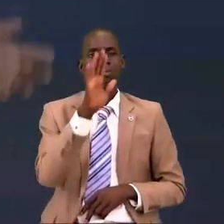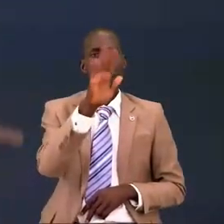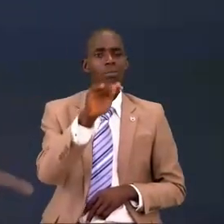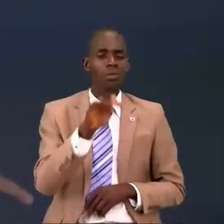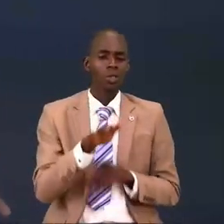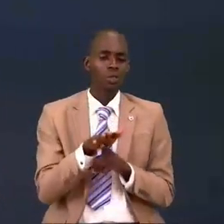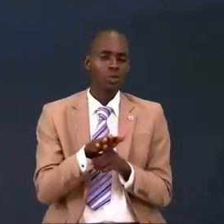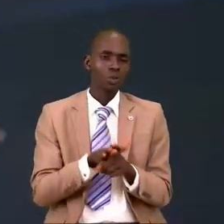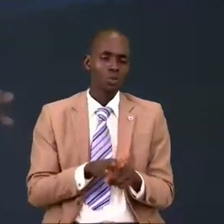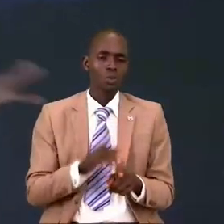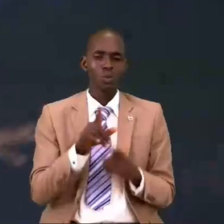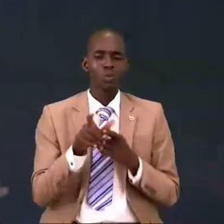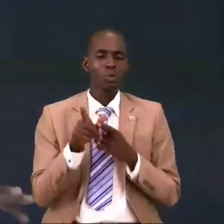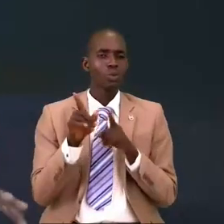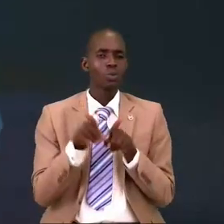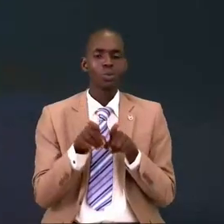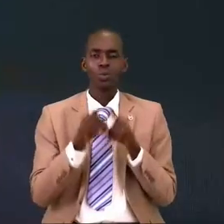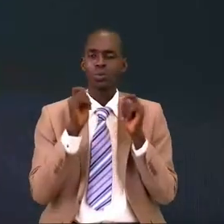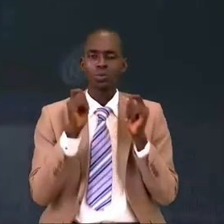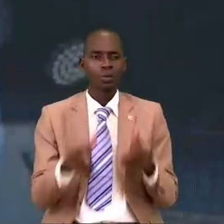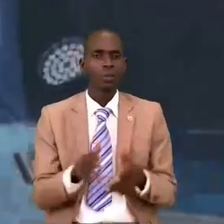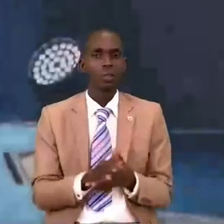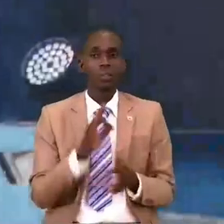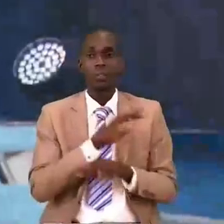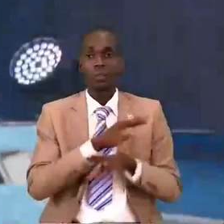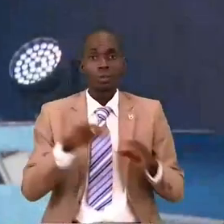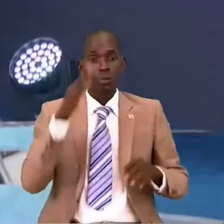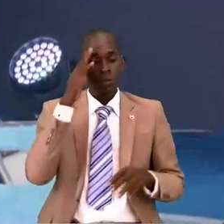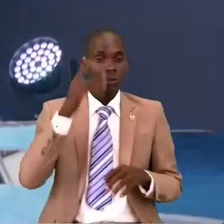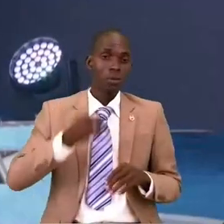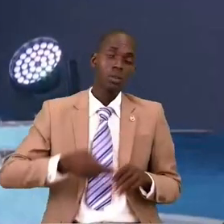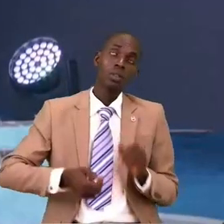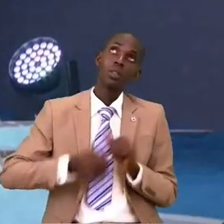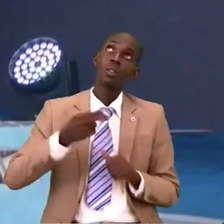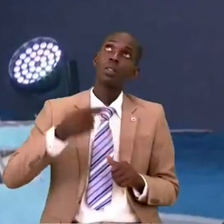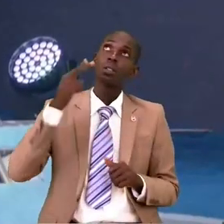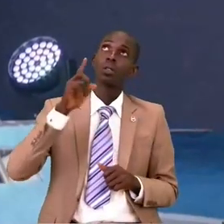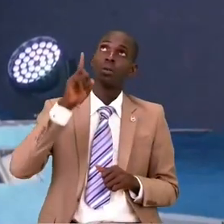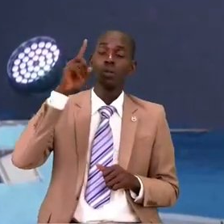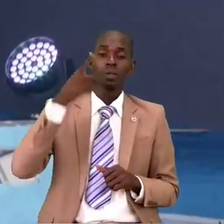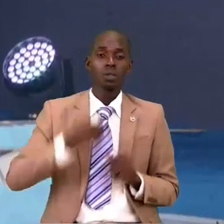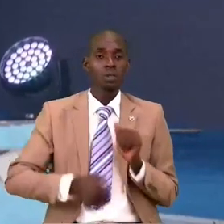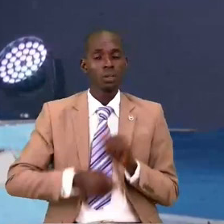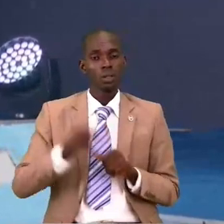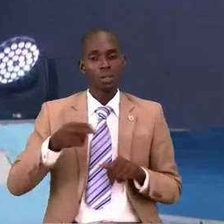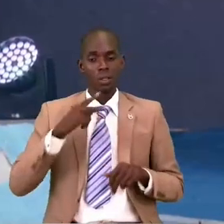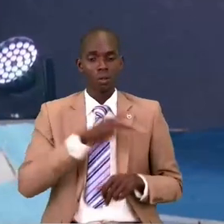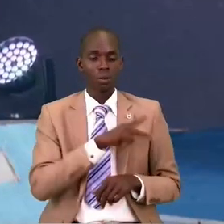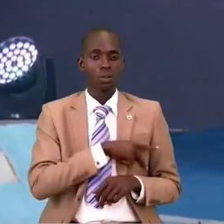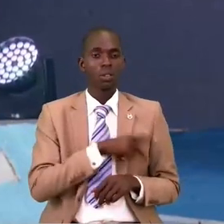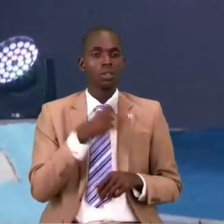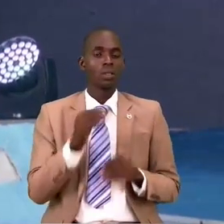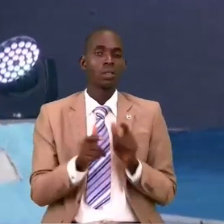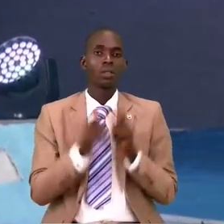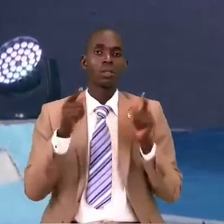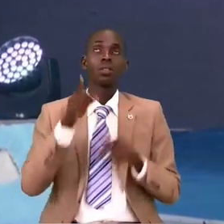haut, la personnalité la plus élevée, le grand Dieu du ciel qui t'a commandé, tu vas dire, oh, sans eux, je